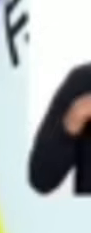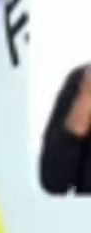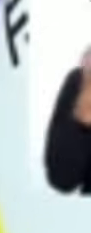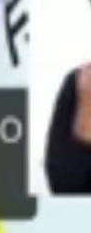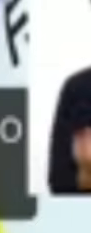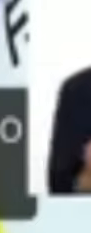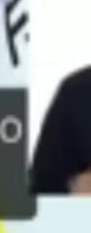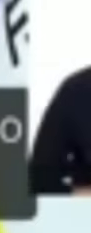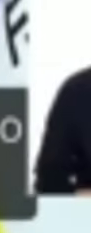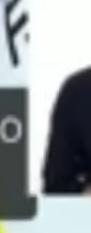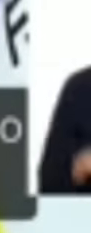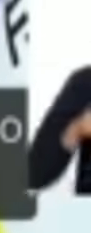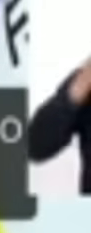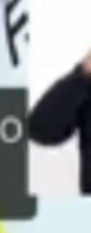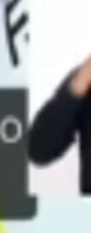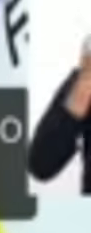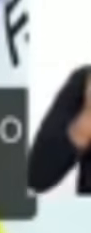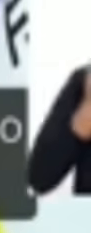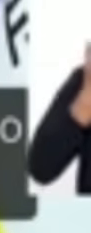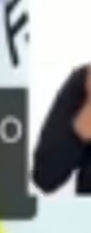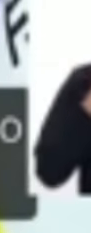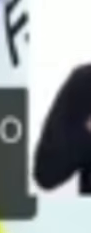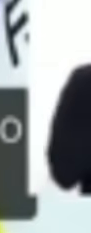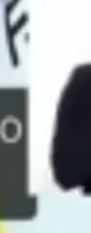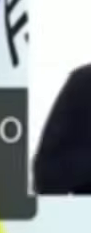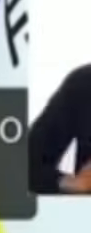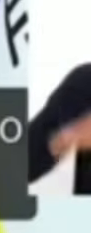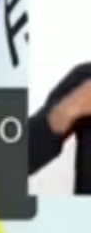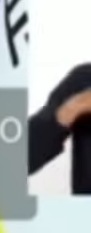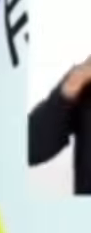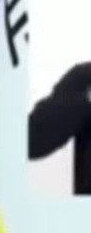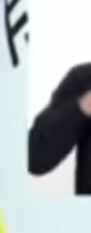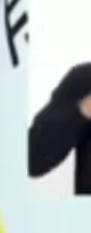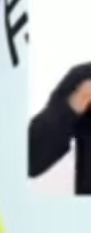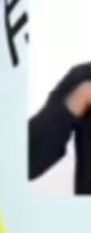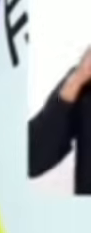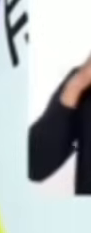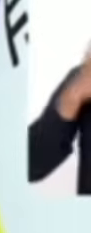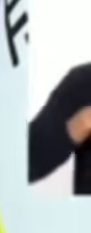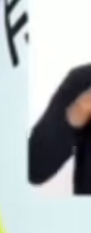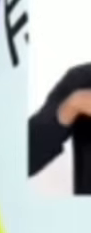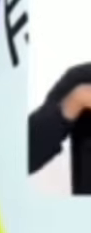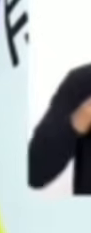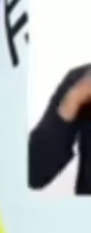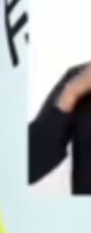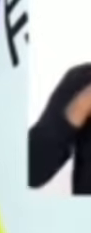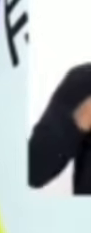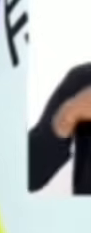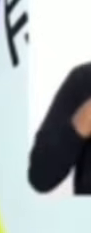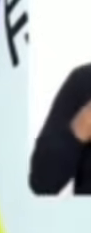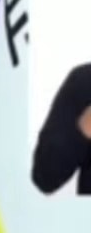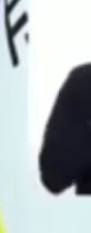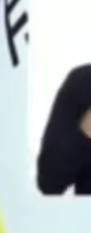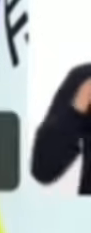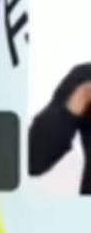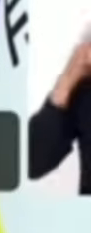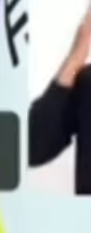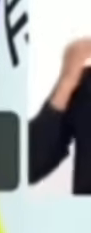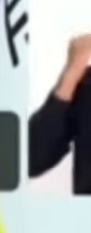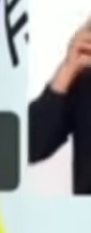있습니다. 페루의 성공적인 의장국 활동을 지원하며 의장국 수임 기간 동안 한국과